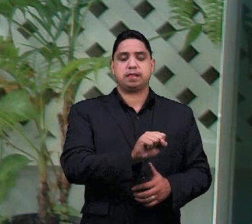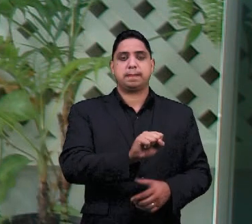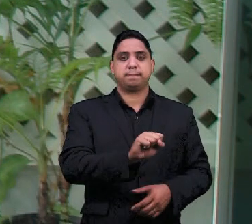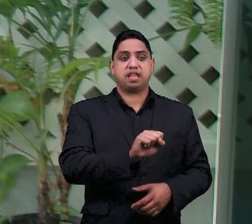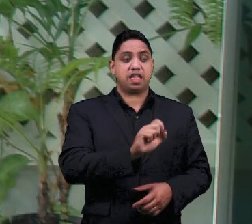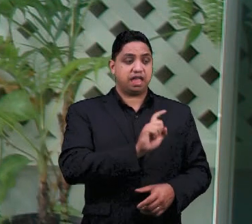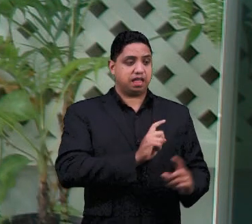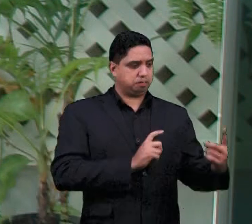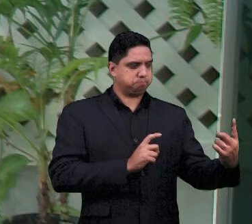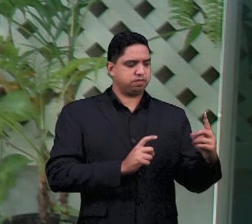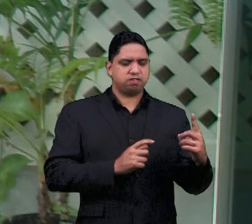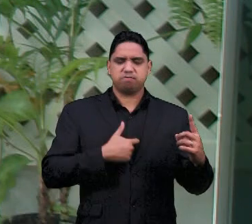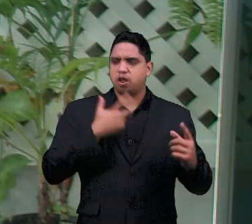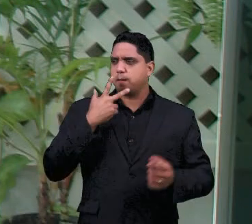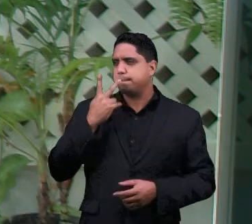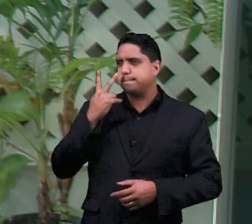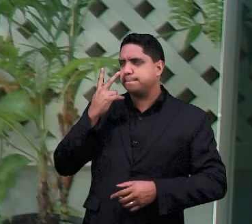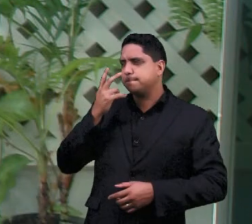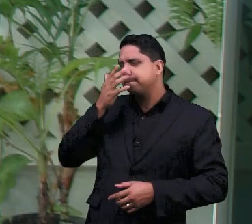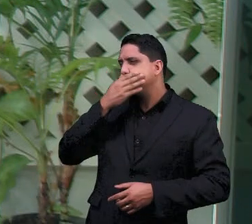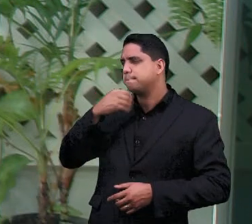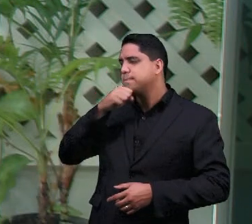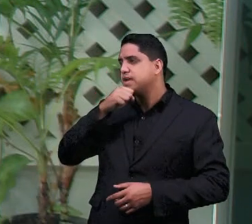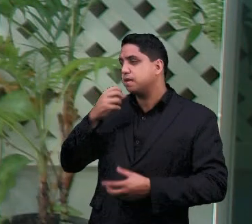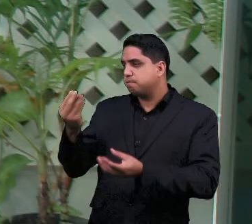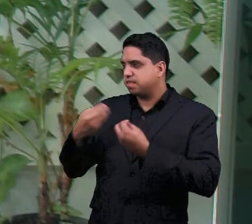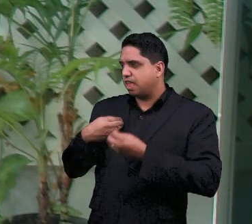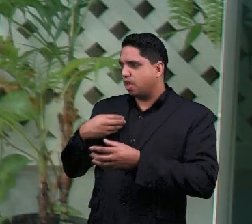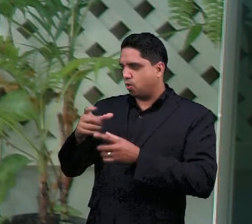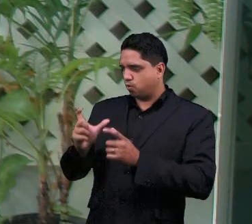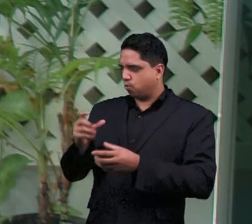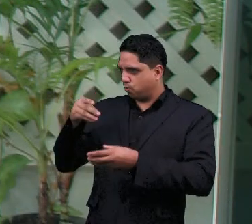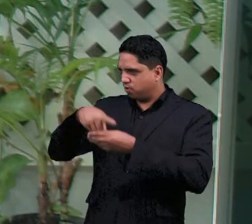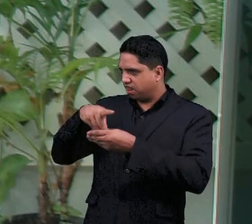ans, Mathéus Scopel Ramos.